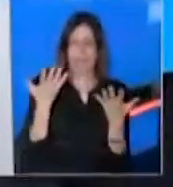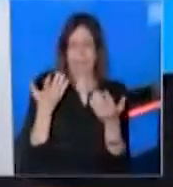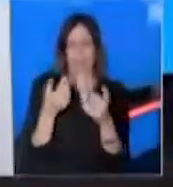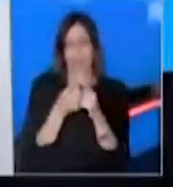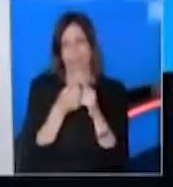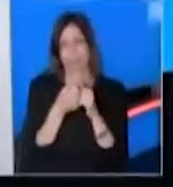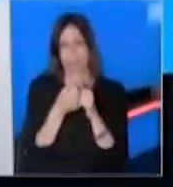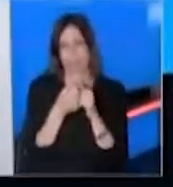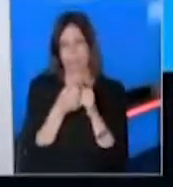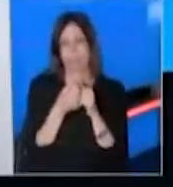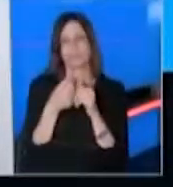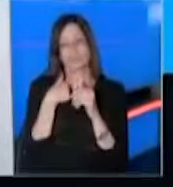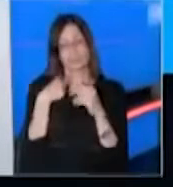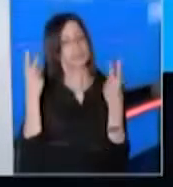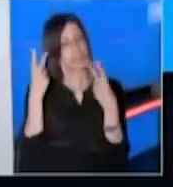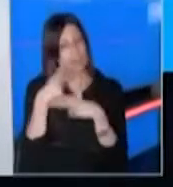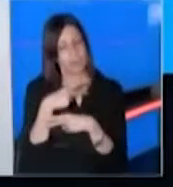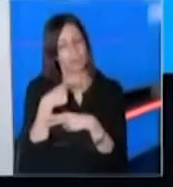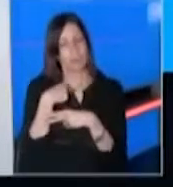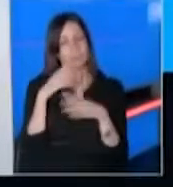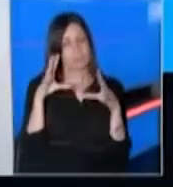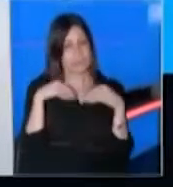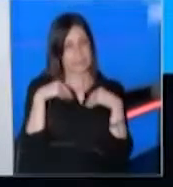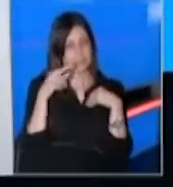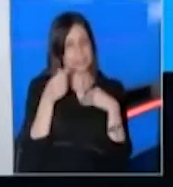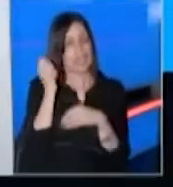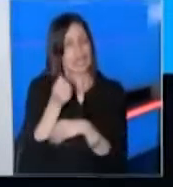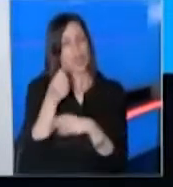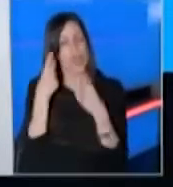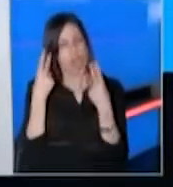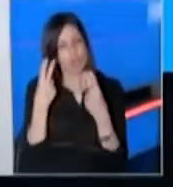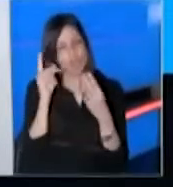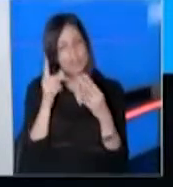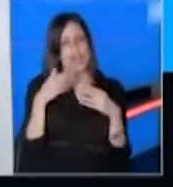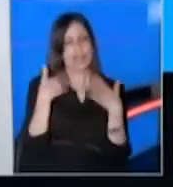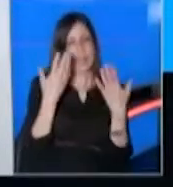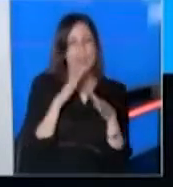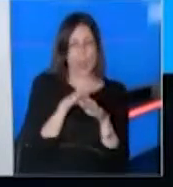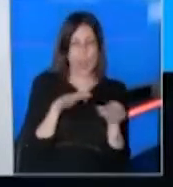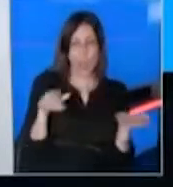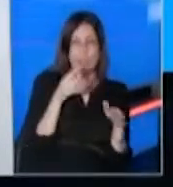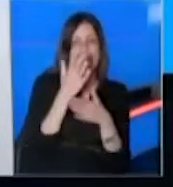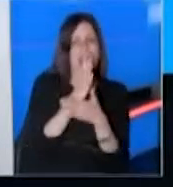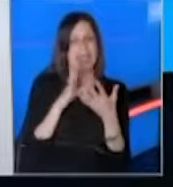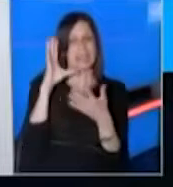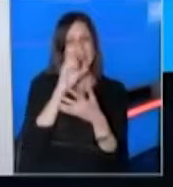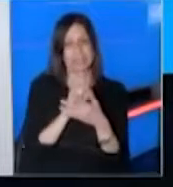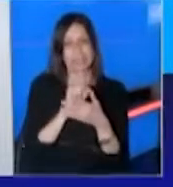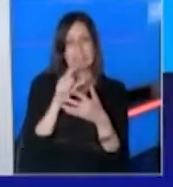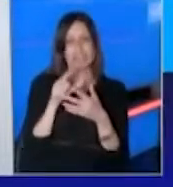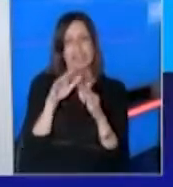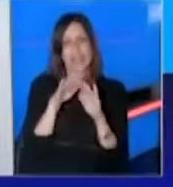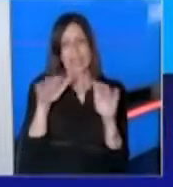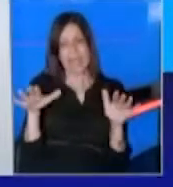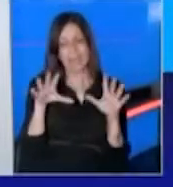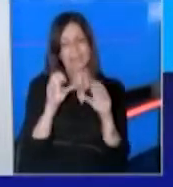עכשיו, אני מבין ואני גם חושב, אני מסכים איתך, חקלאות חשוב, צריך להקצות קרקעות, וזה חלק מתפיסת קרקע, וזה חלק מתפיסה